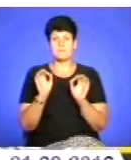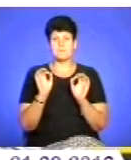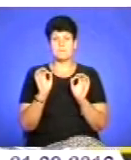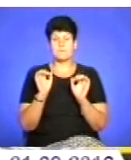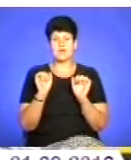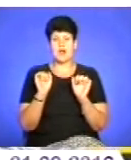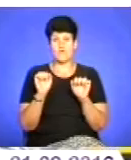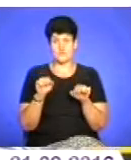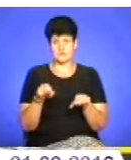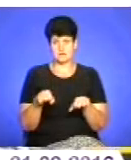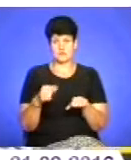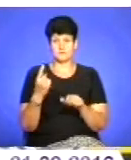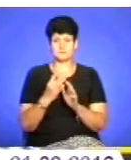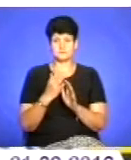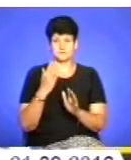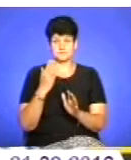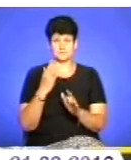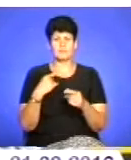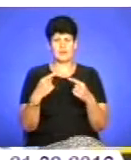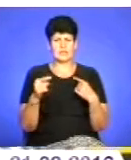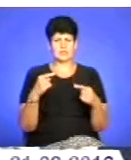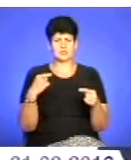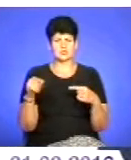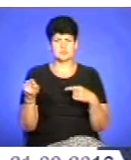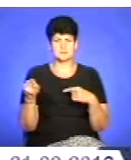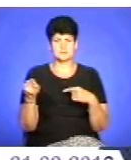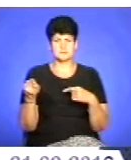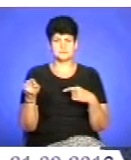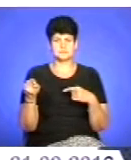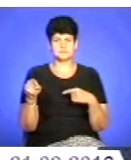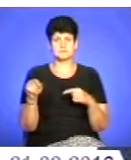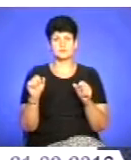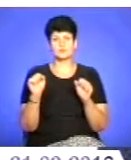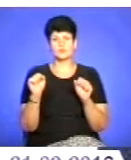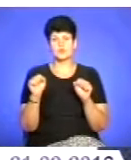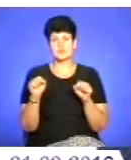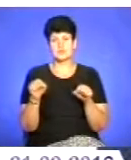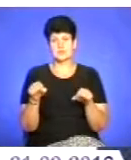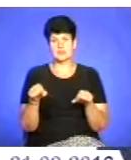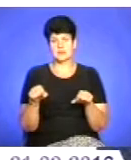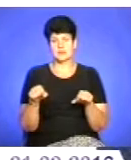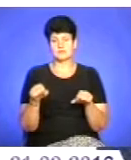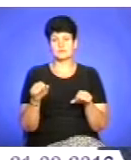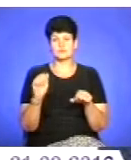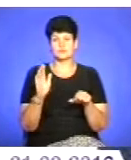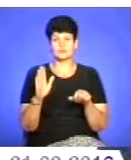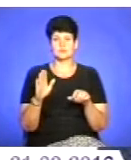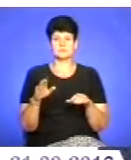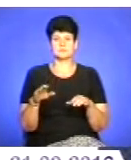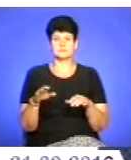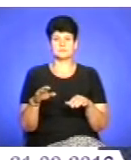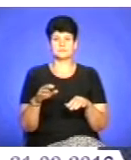передусім, а також іншими, можливо, навіть будемо вдаватися